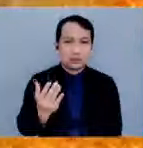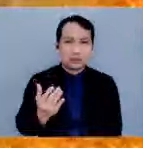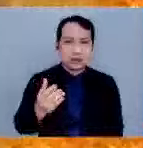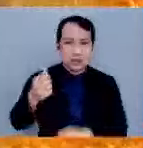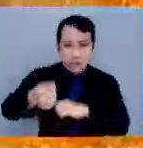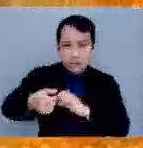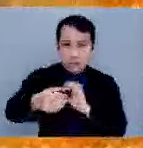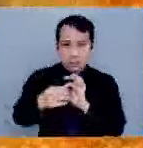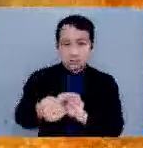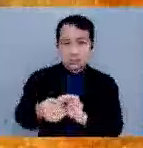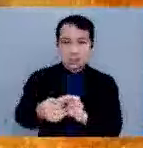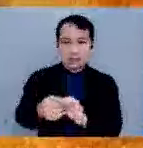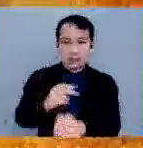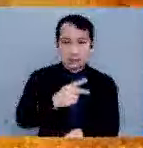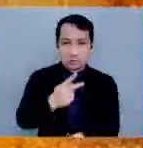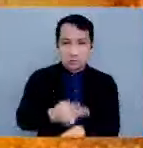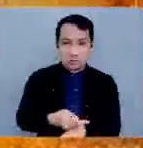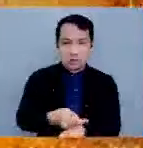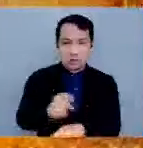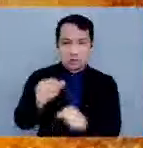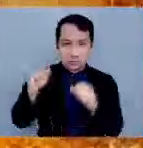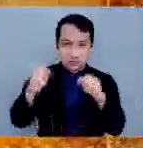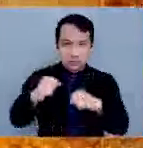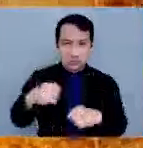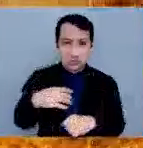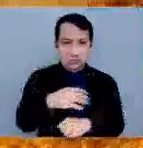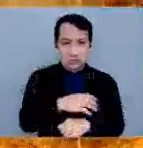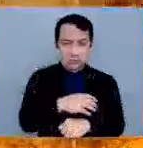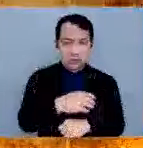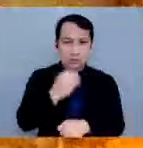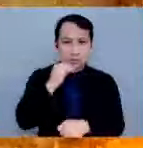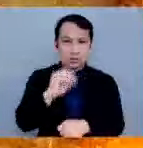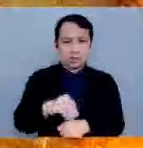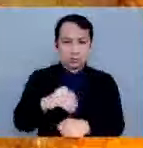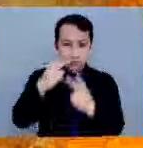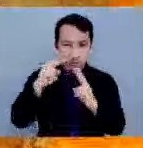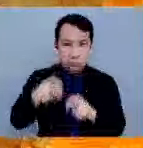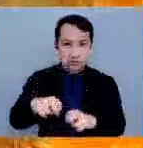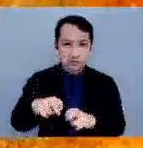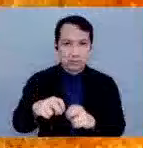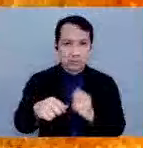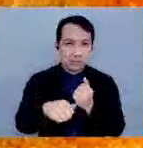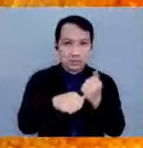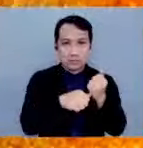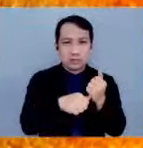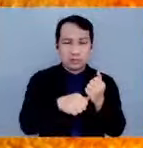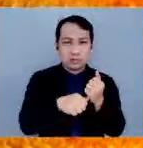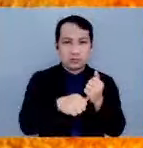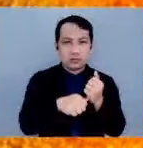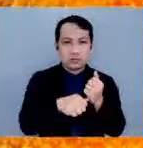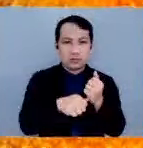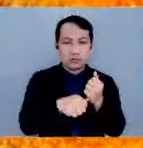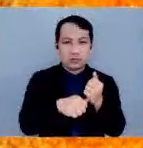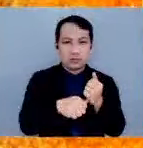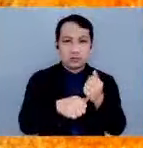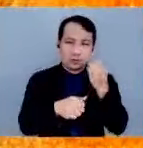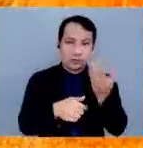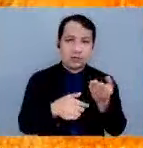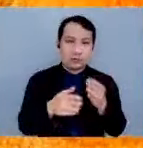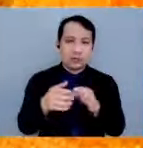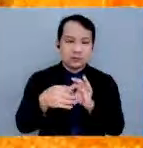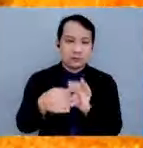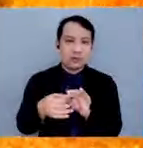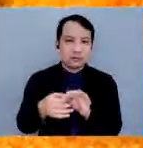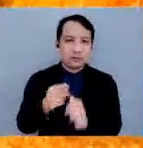ang kapangyarihan ng Senado at ng Kongreso na magpatawag ng testigo in aid of legislation. Kinatigan din ng Korte ang kapangyarihan